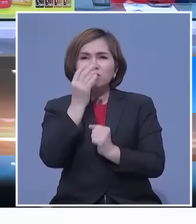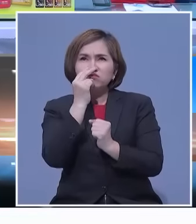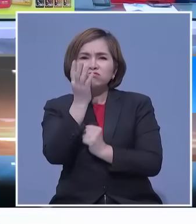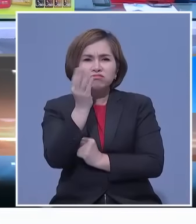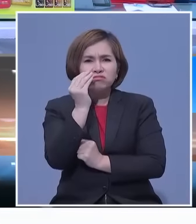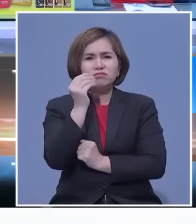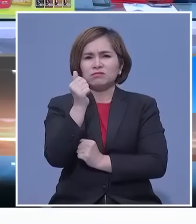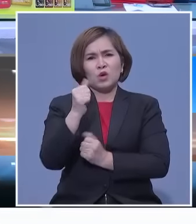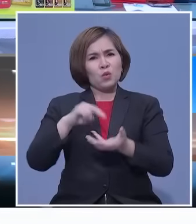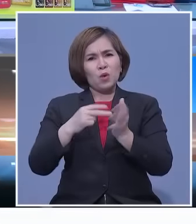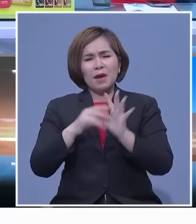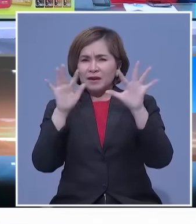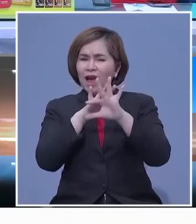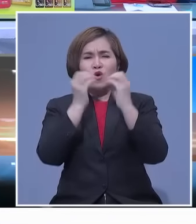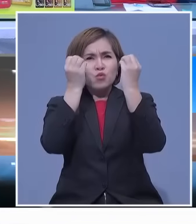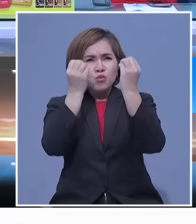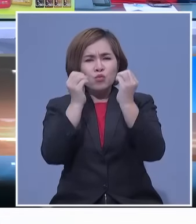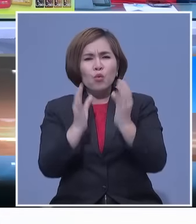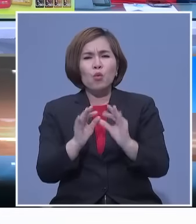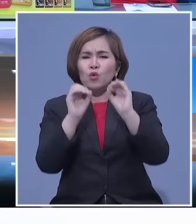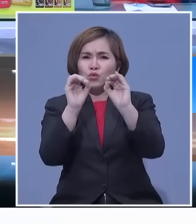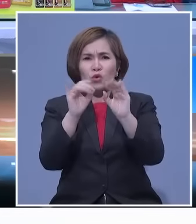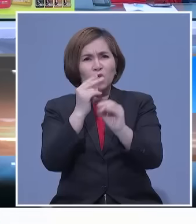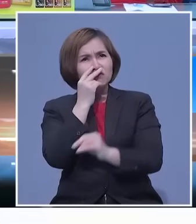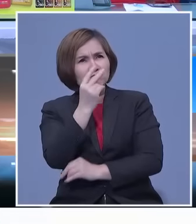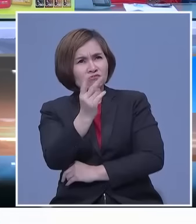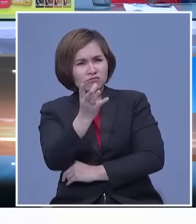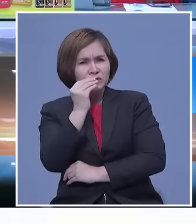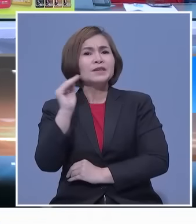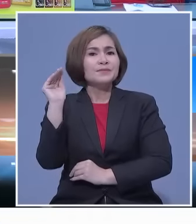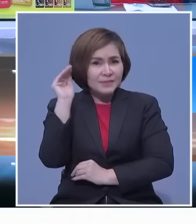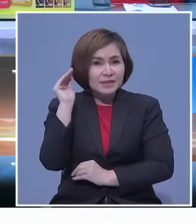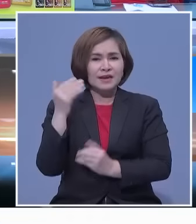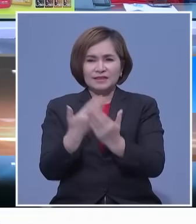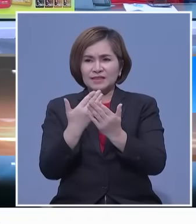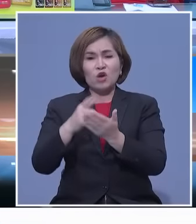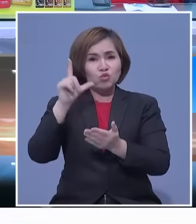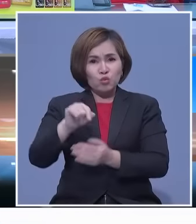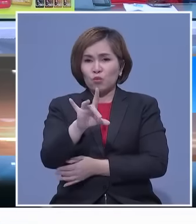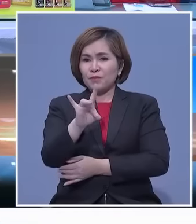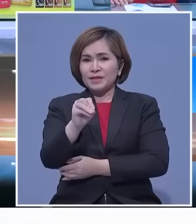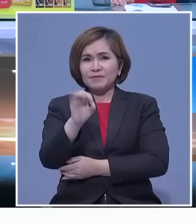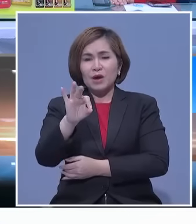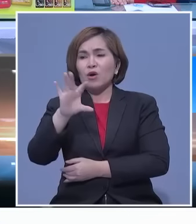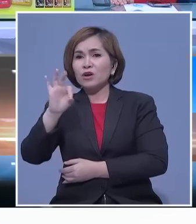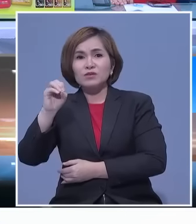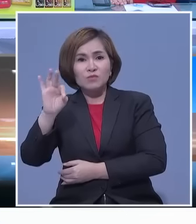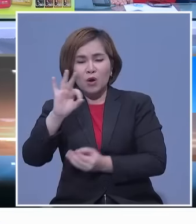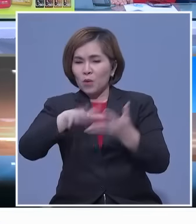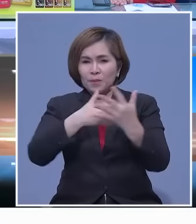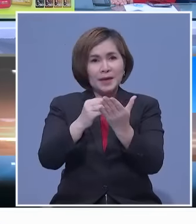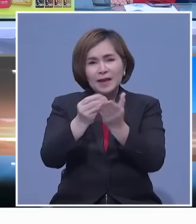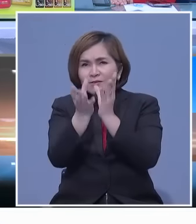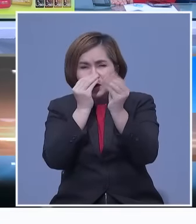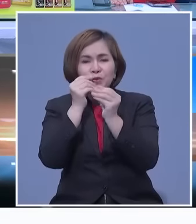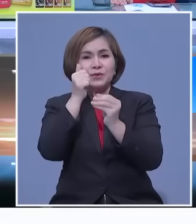อ่ะเขาเป็นโค้ชเป็นอาจารย์เราก็เชื่อถือไปอีก 89 99บาทได้เรียนกันการตลาดแล้วไอ้ขั้นตอนเนี้ยสำคัญเออพอ